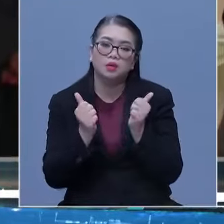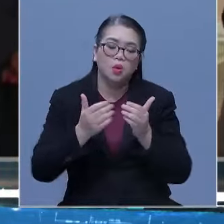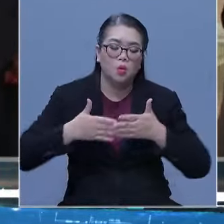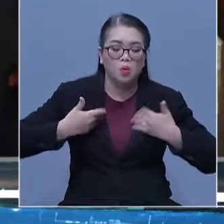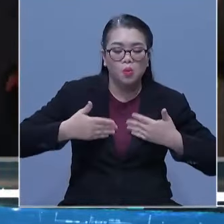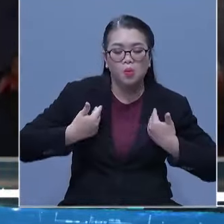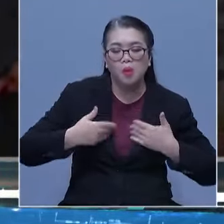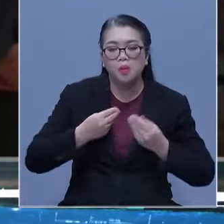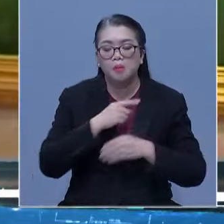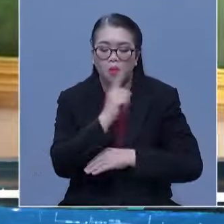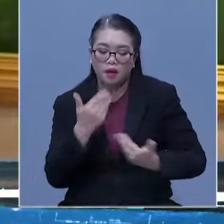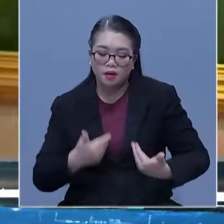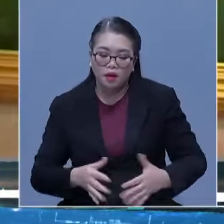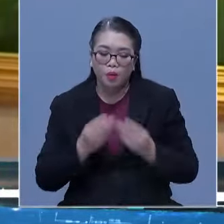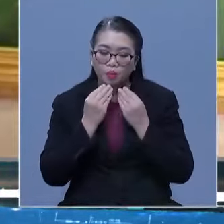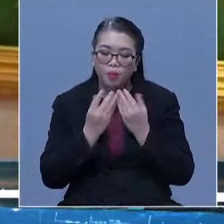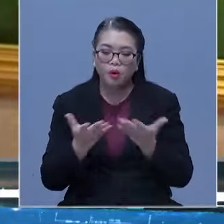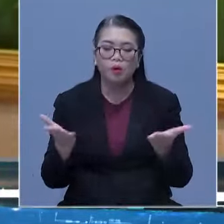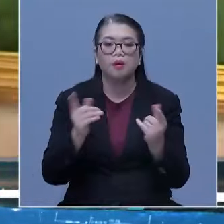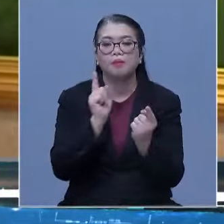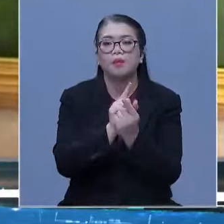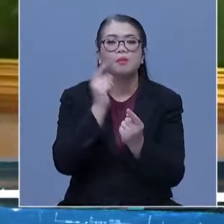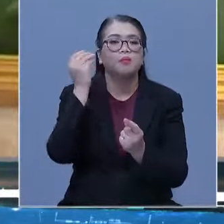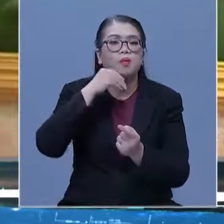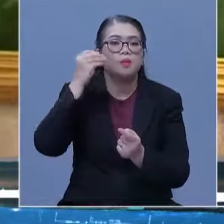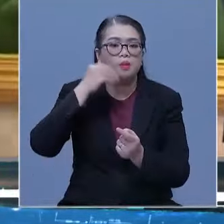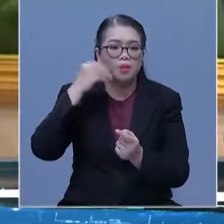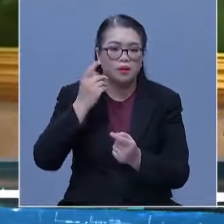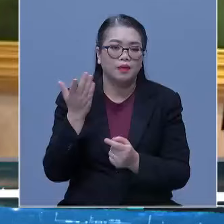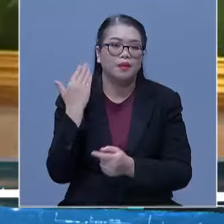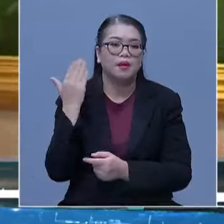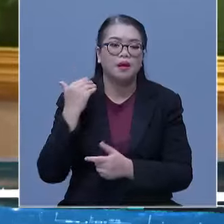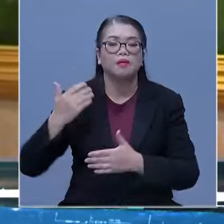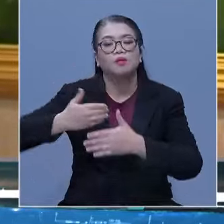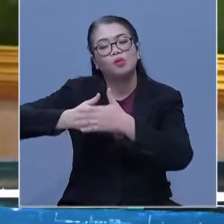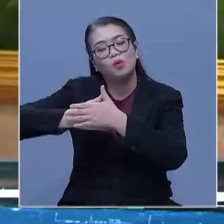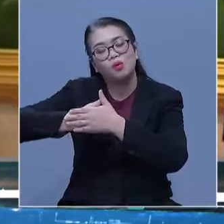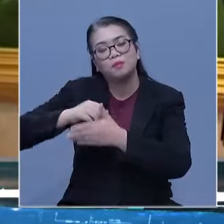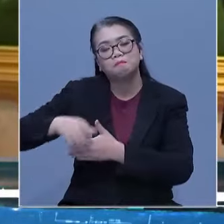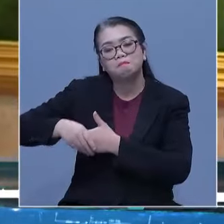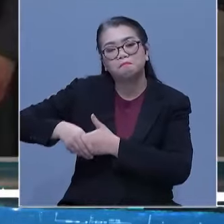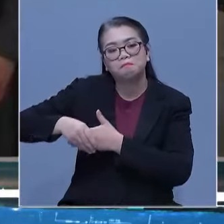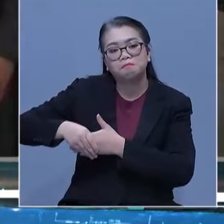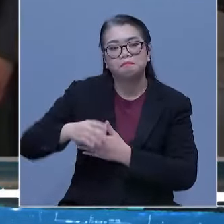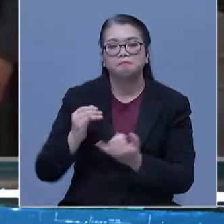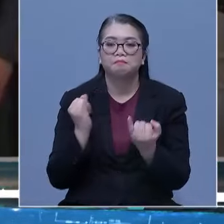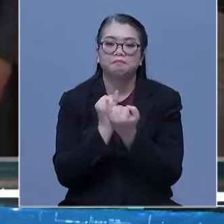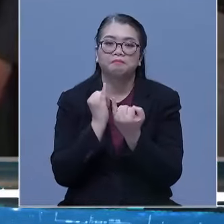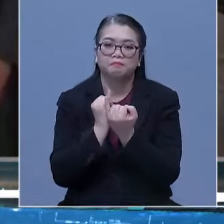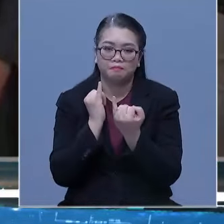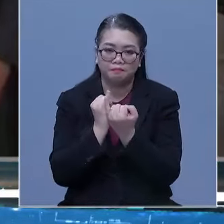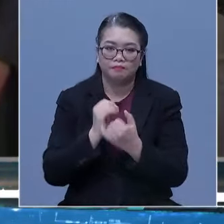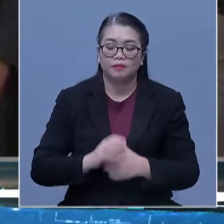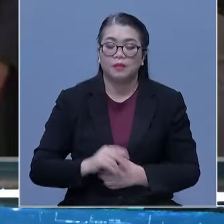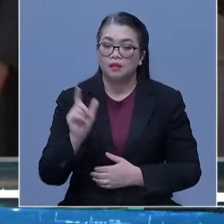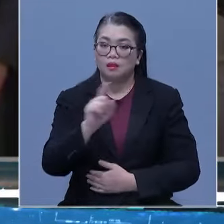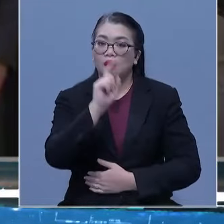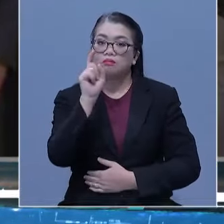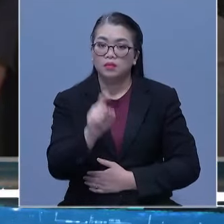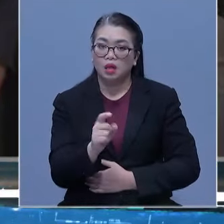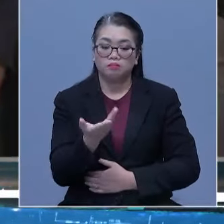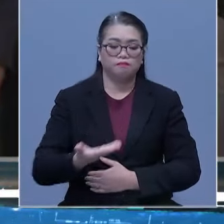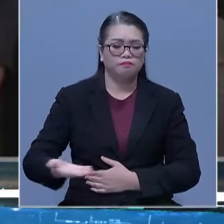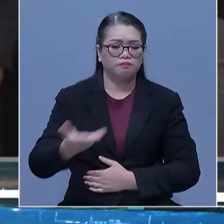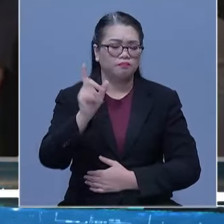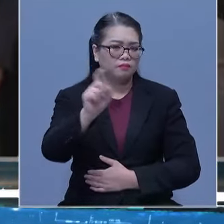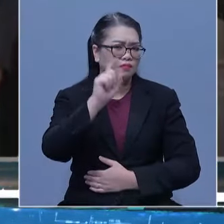พรวันเกิดอย่างเงี้ยพร้อมกับคุณยิ่งลักษณ์ก่อนหน้านี้เมื่อปีที่แล้วเองนะฮะอมีภาพกอดกันใช่ค่ะแ่นแฟนเลยนะครับคราวนี้คำถามที่ตามมาก็คือ